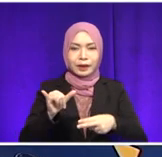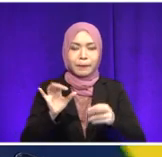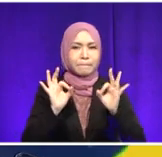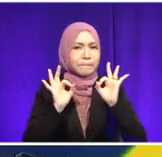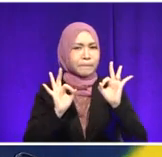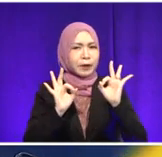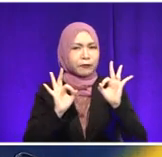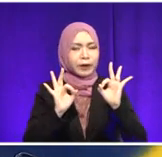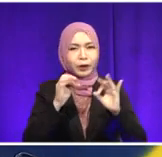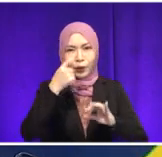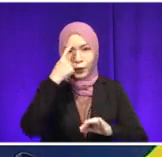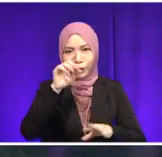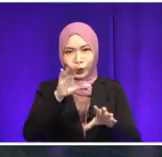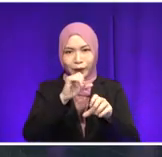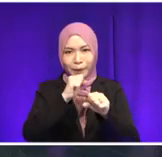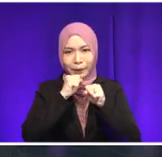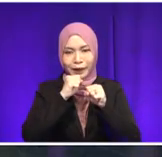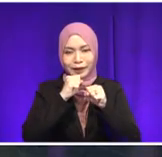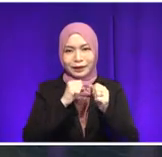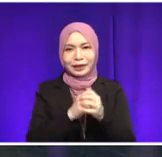hari ini guys